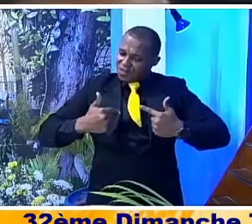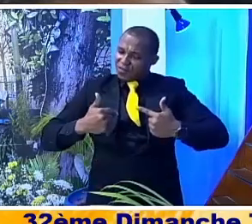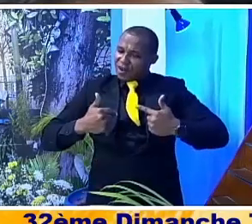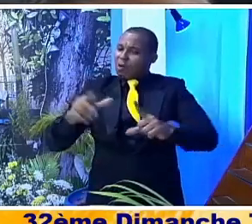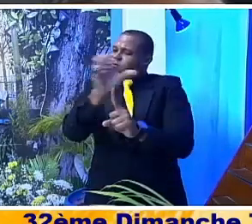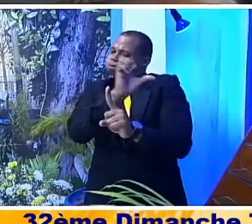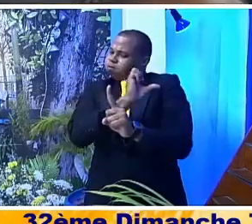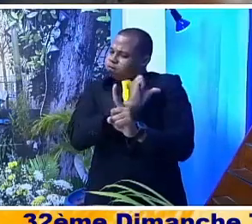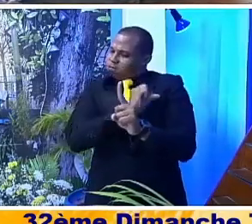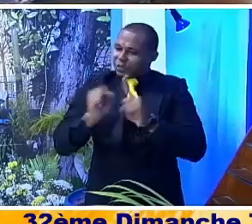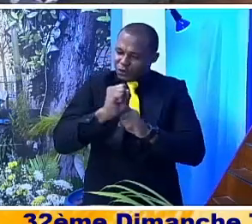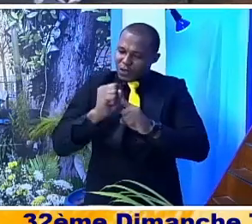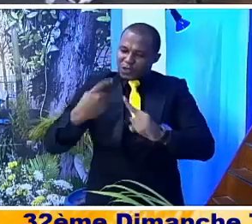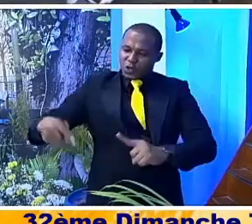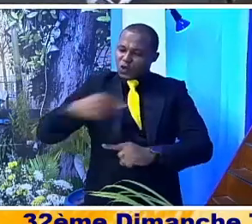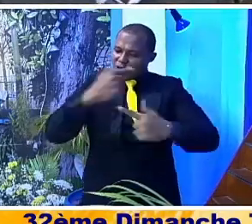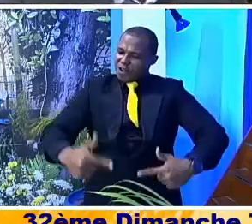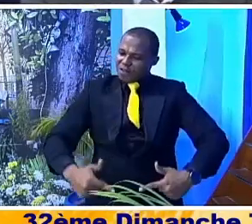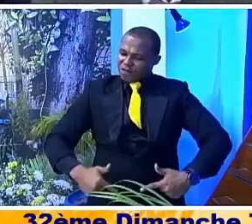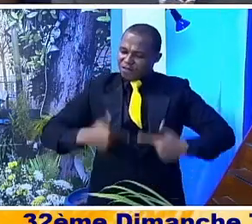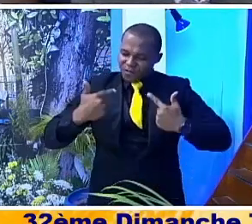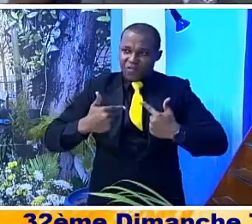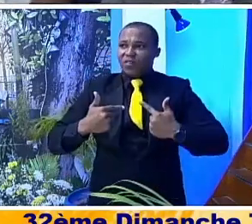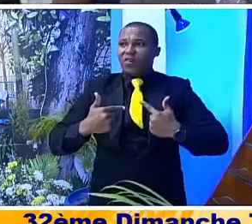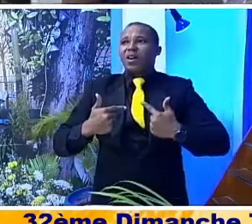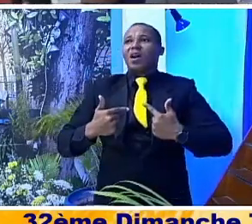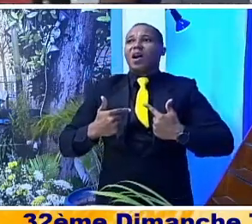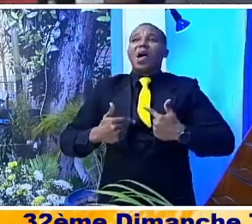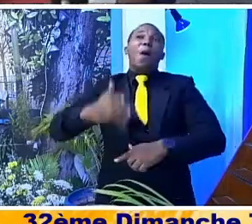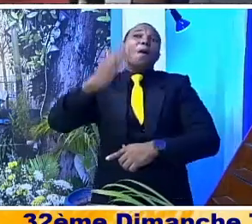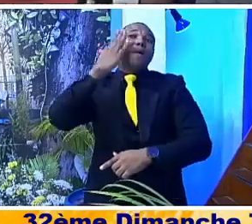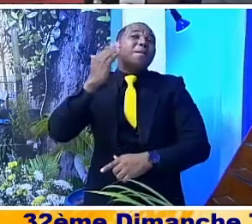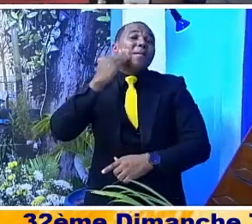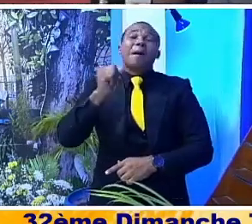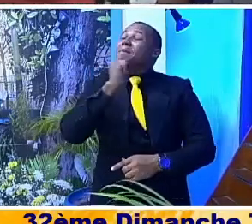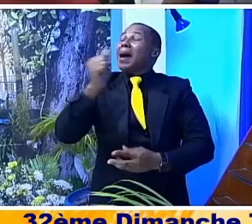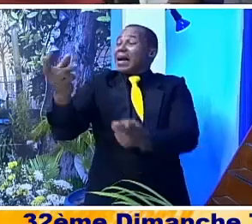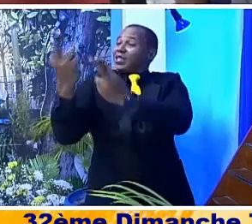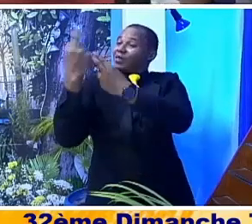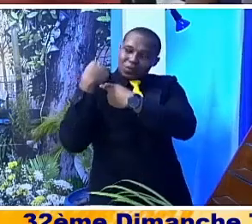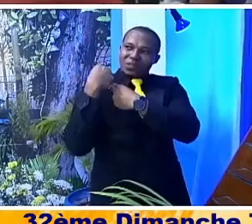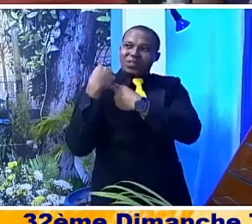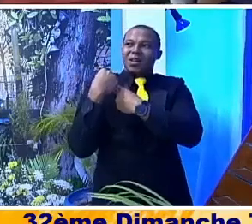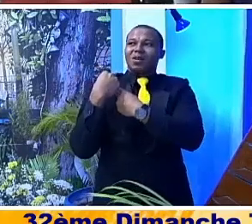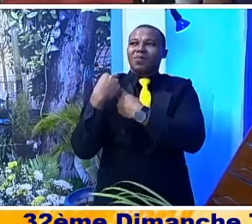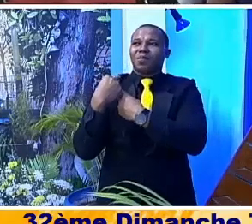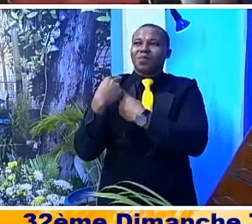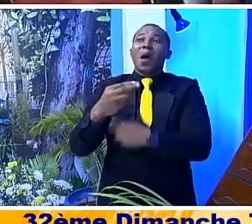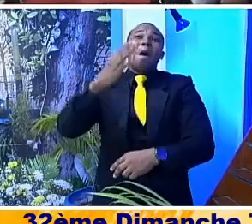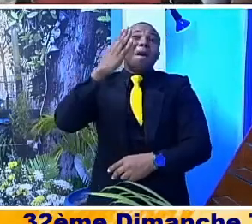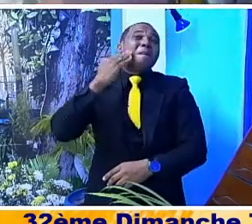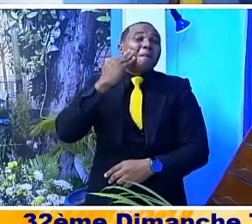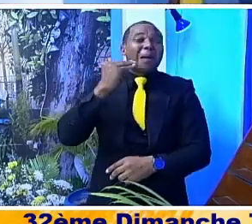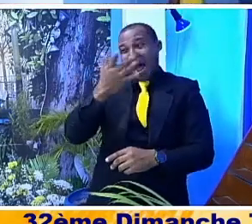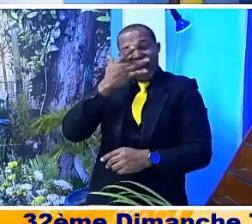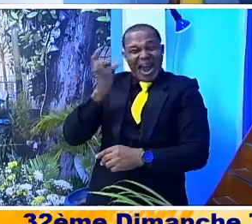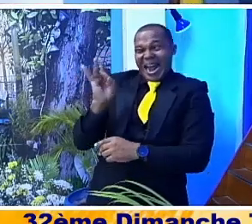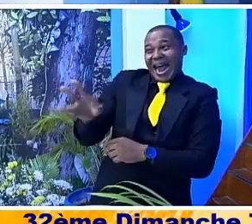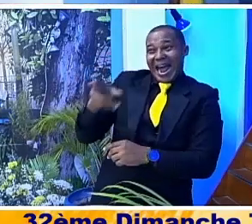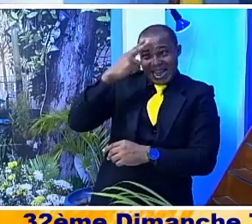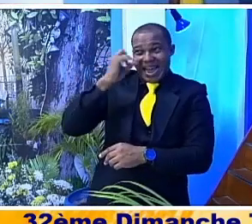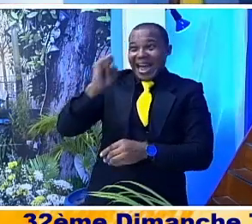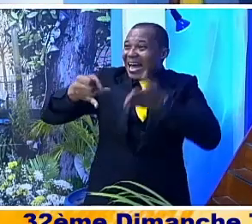na fonctionner là, par une pièce qui est responsable, blanc pas responsable. Mais on dit blanc pas vle ouais nous, blanc ceci, blanc